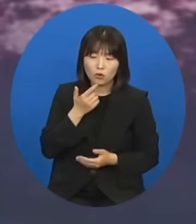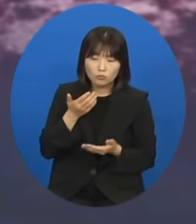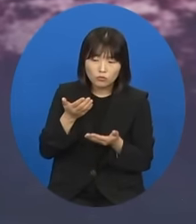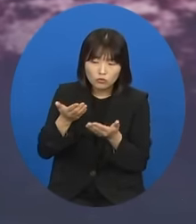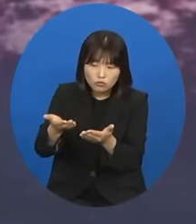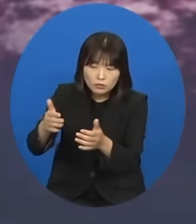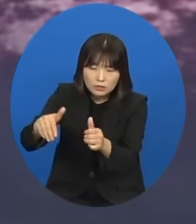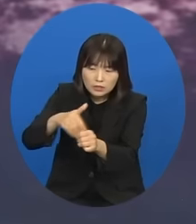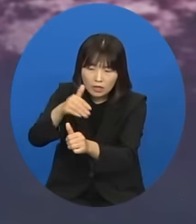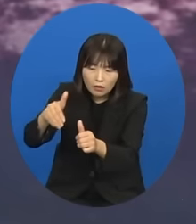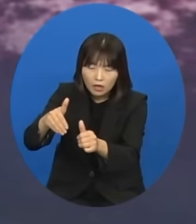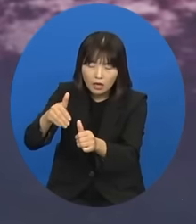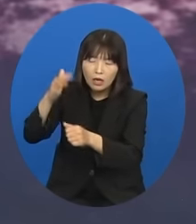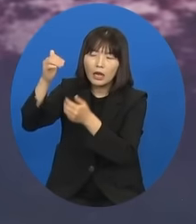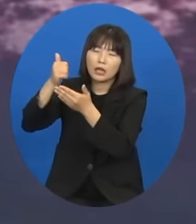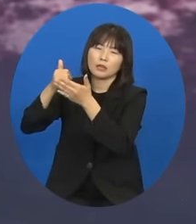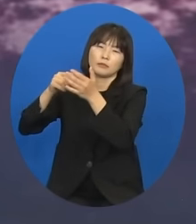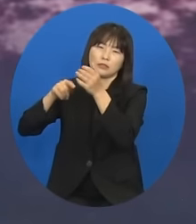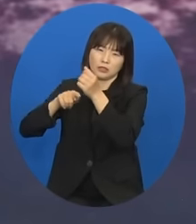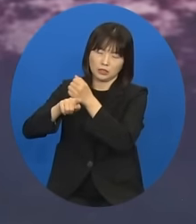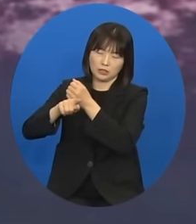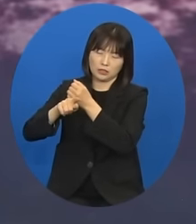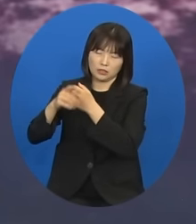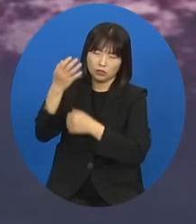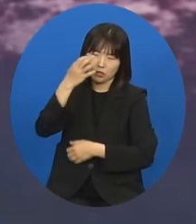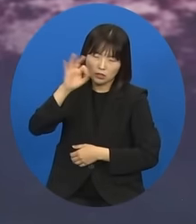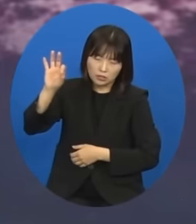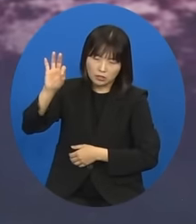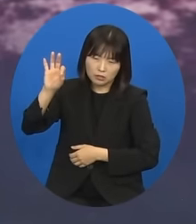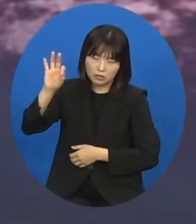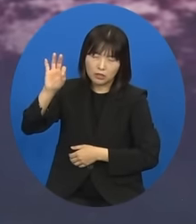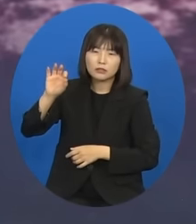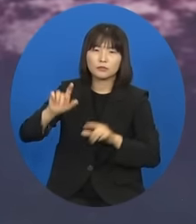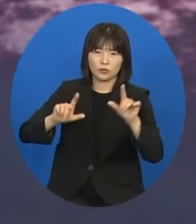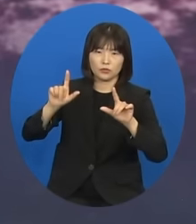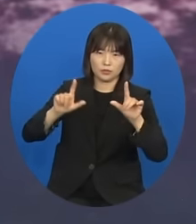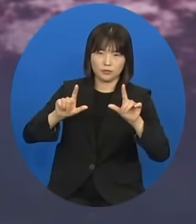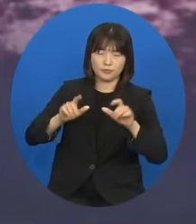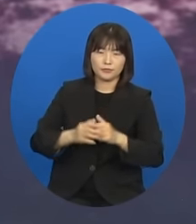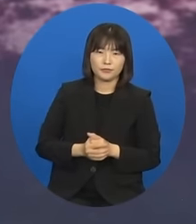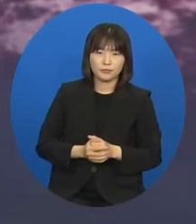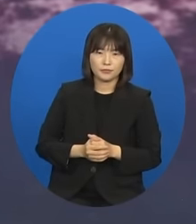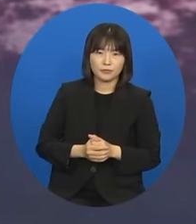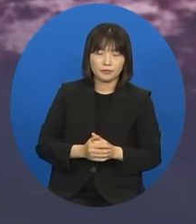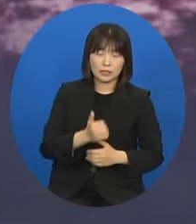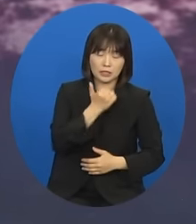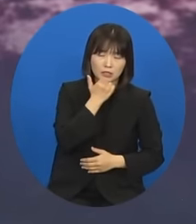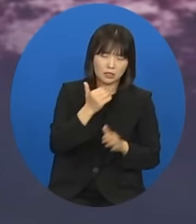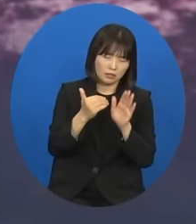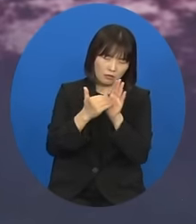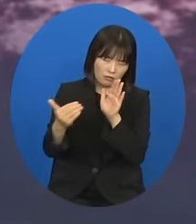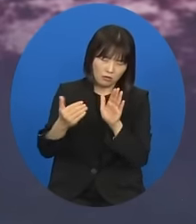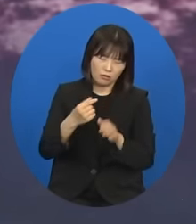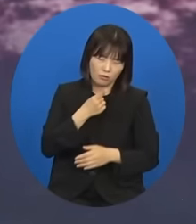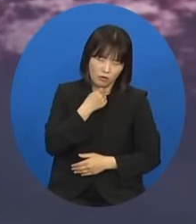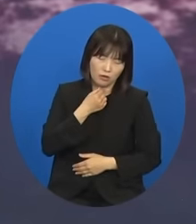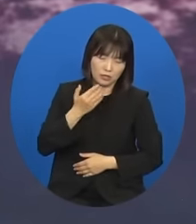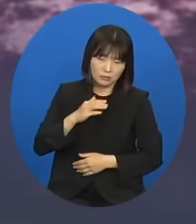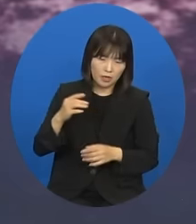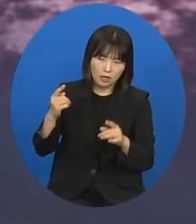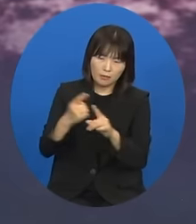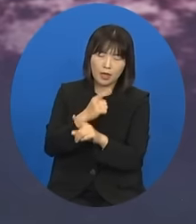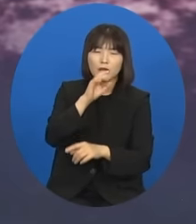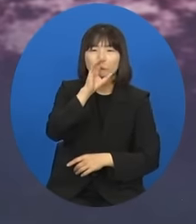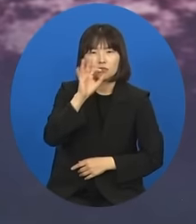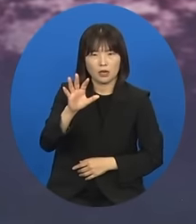이삭이 인정을 하는 장면입니다 그는 거절하고 싶었지만 아무리 거절하고 바꿀 수가 없다라는